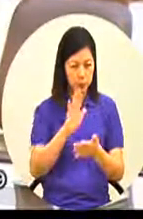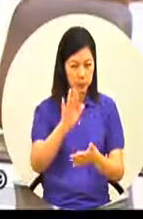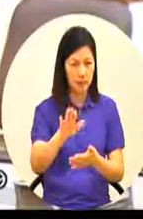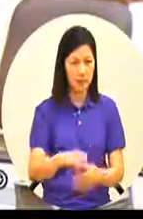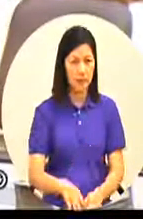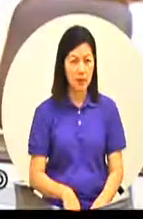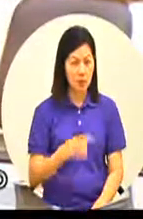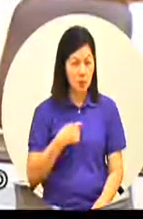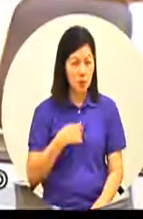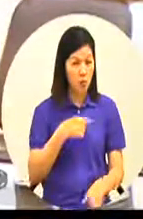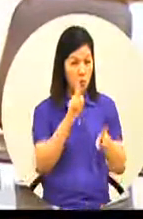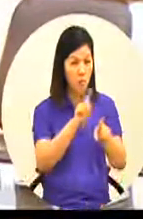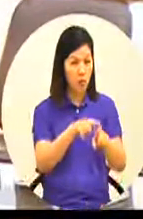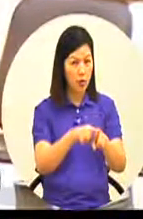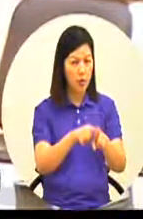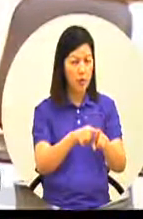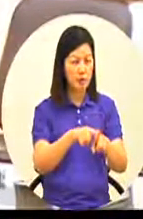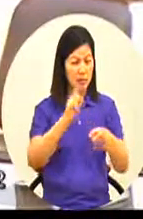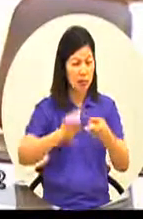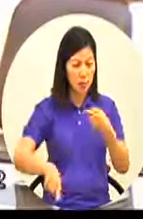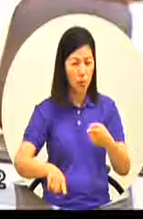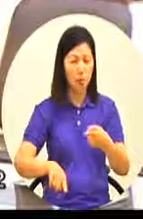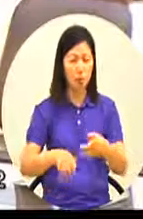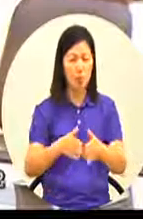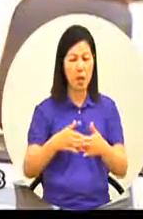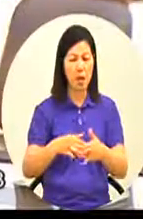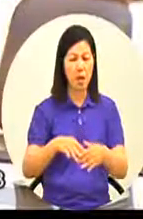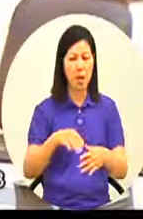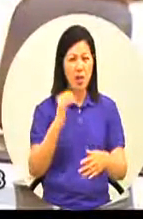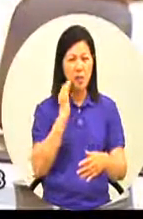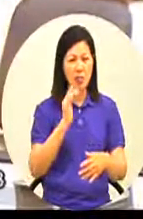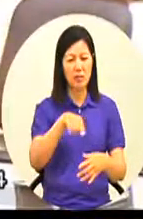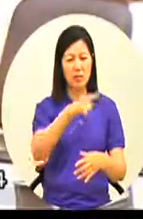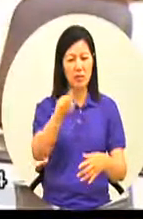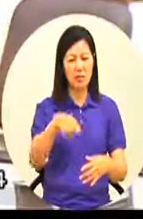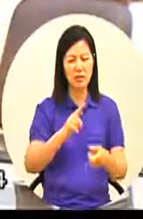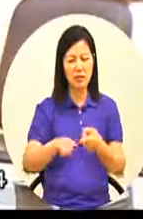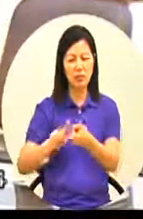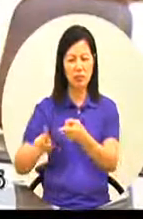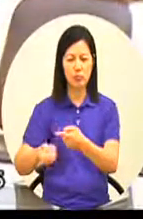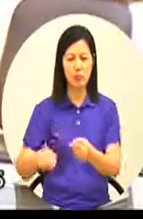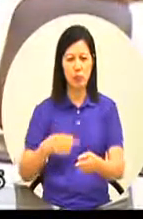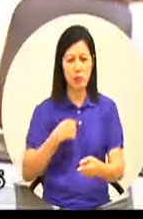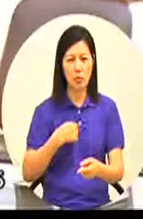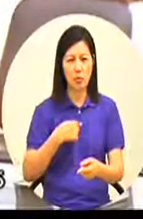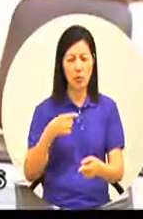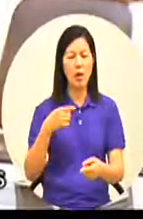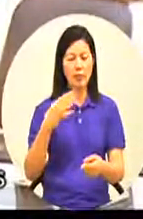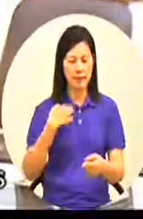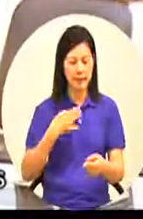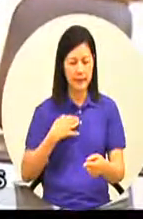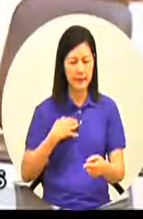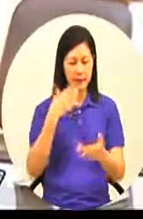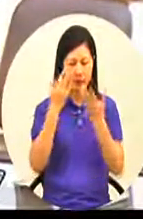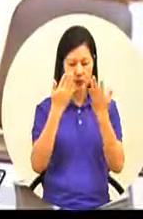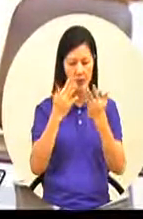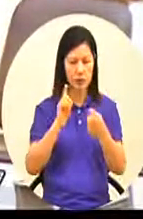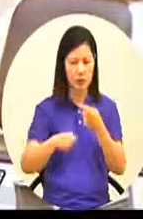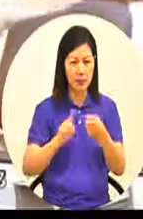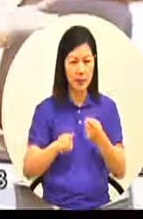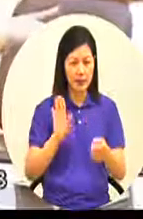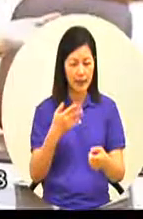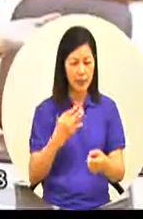我也要随着唔对啊。如果大家拢好的唔对啊，我知影安尼是唔对的。但是我也没对你摆的